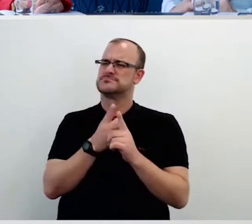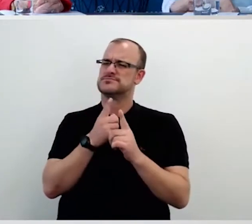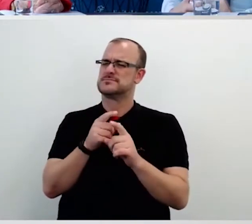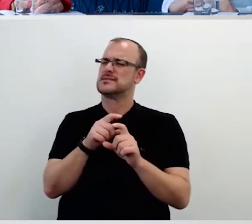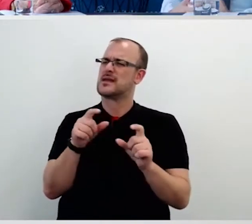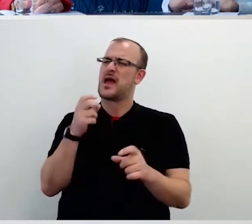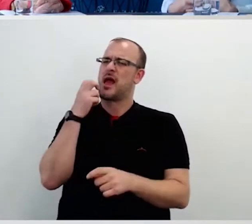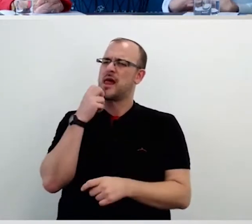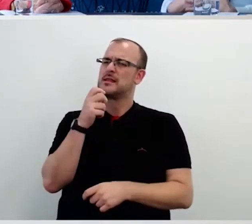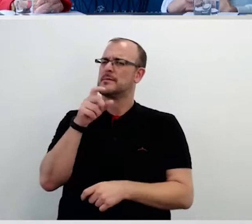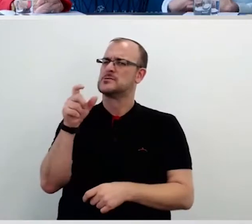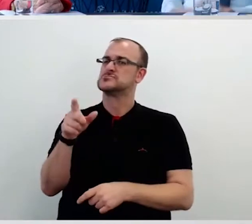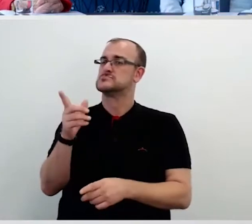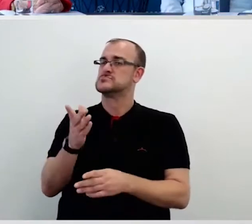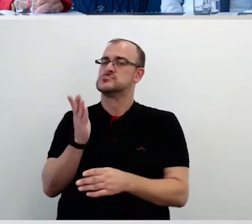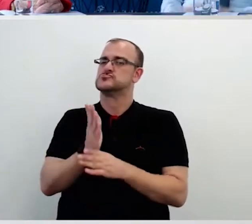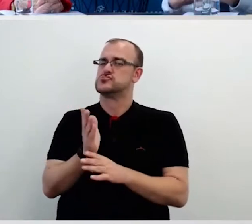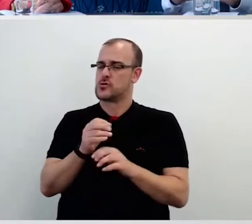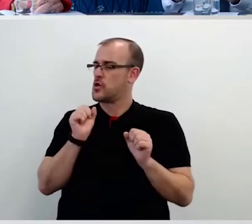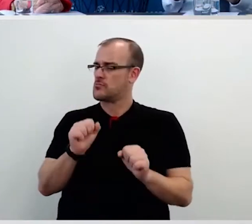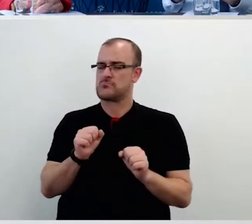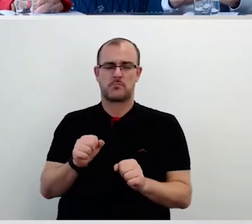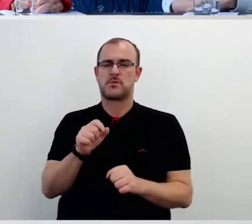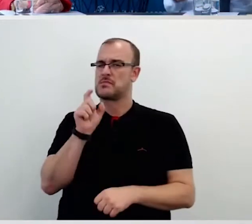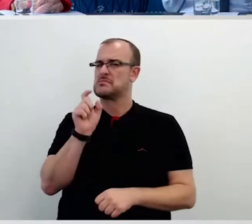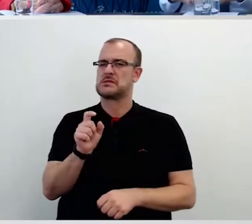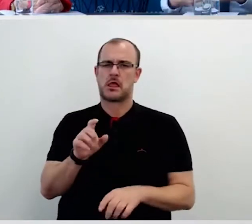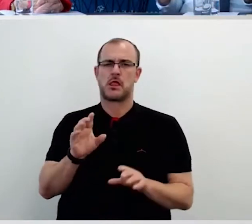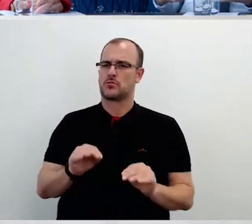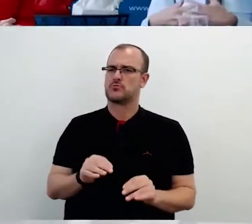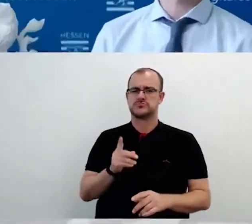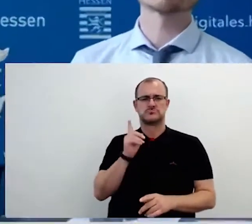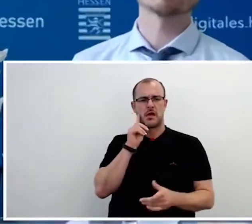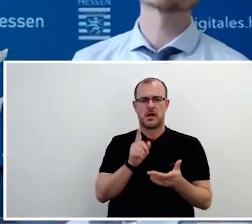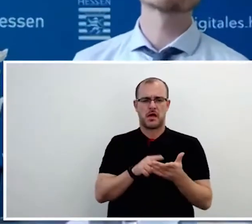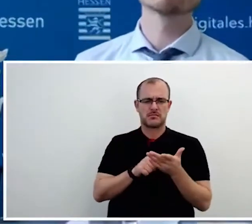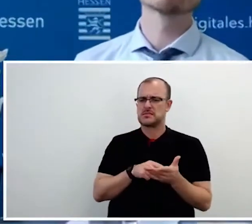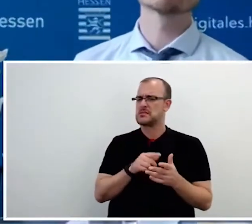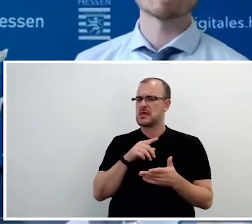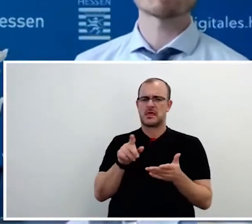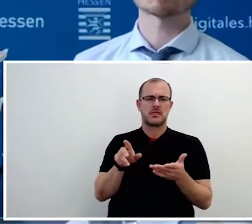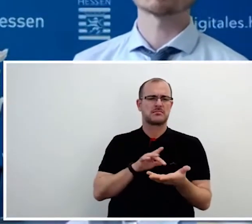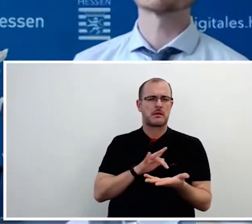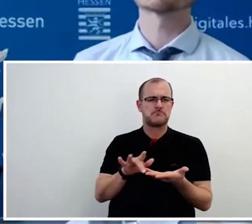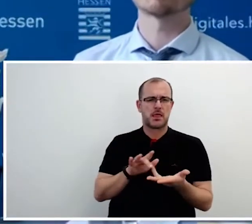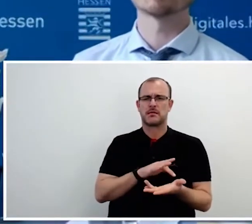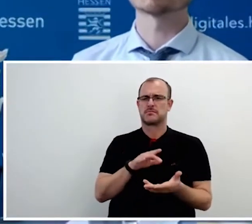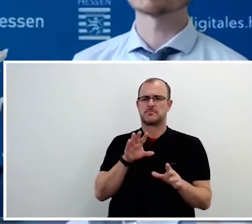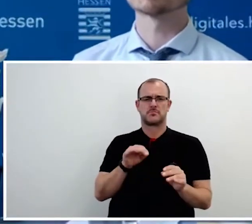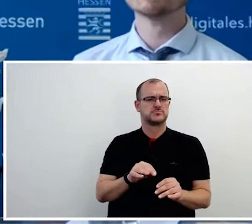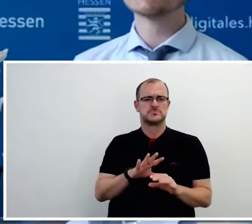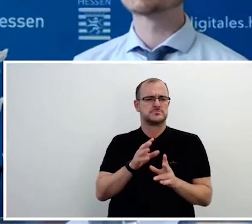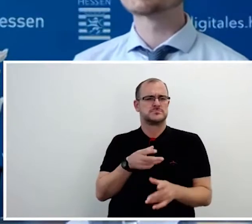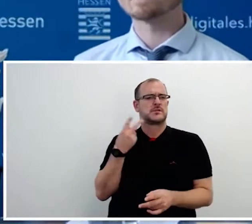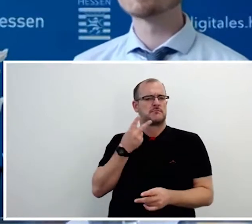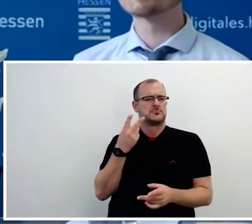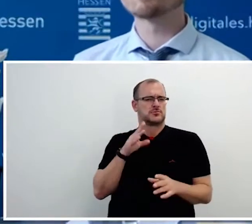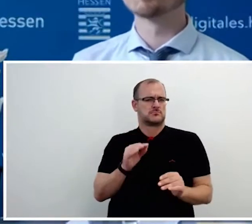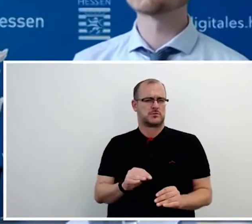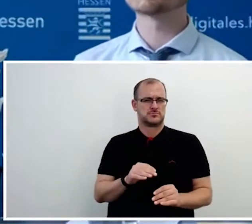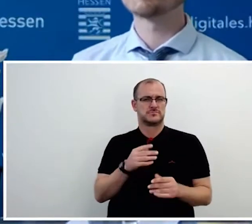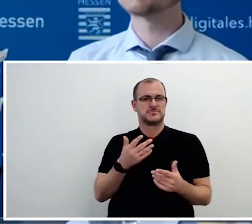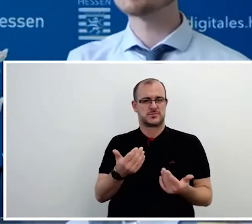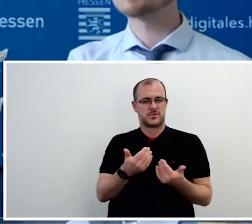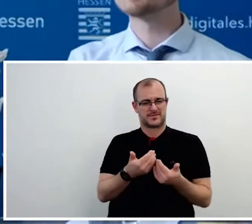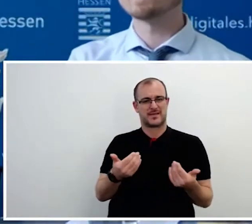Menschen sind bereits kompetente digitale Nutzerinnen und nutzen das Smartphone, Tablets und andere Technologien selbstverständlich im Alltag. Und diese Trennung,